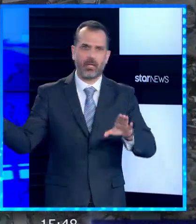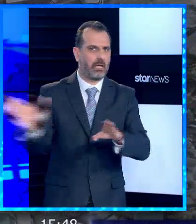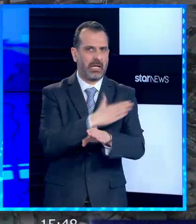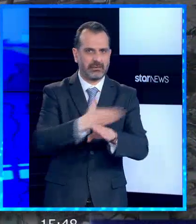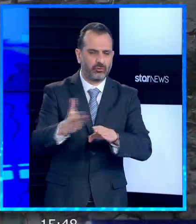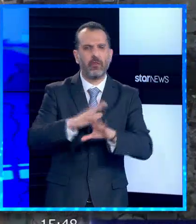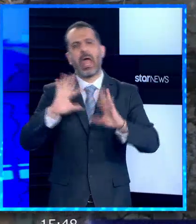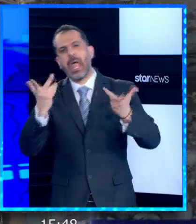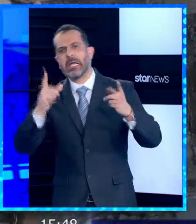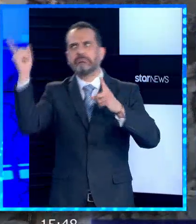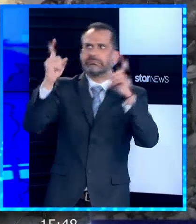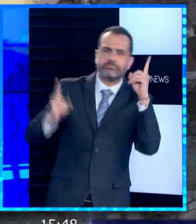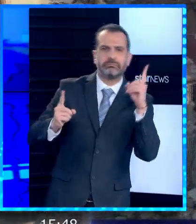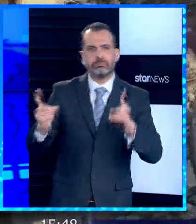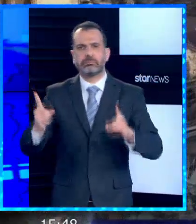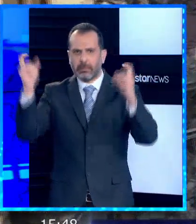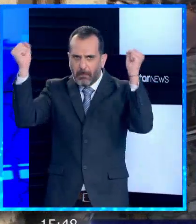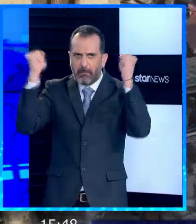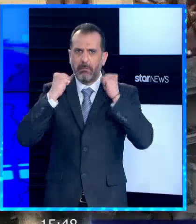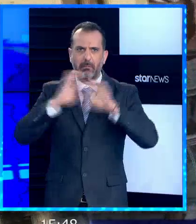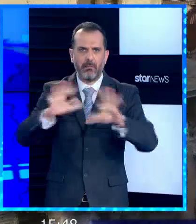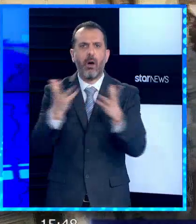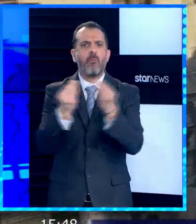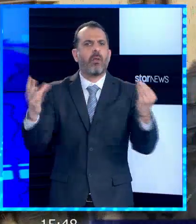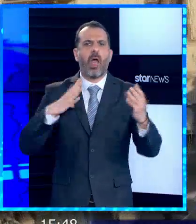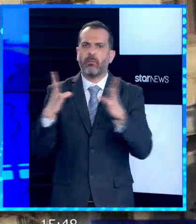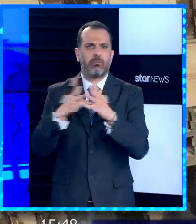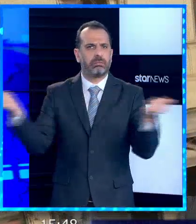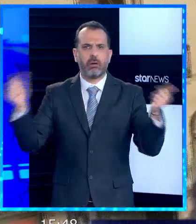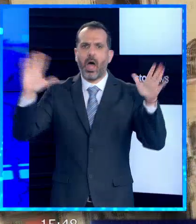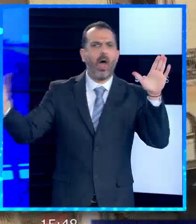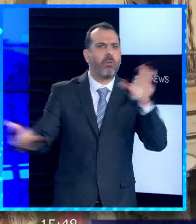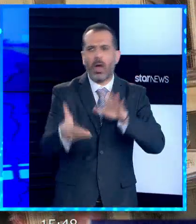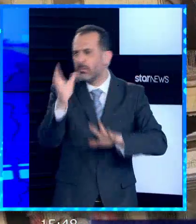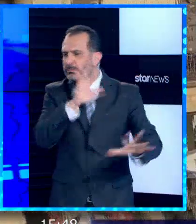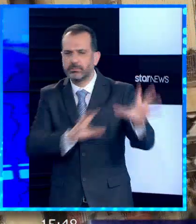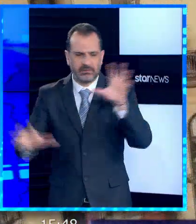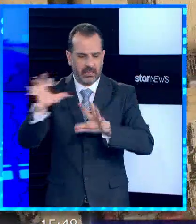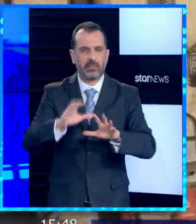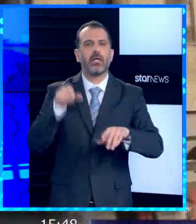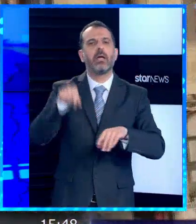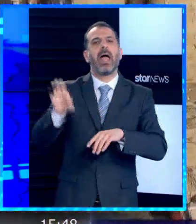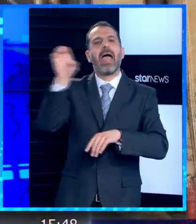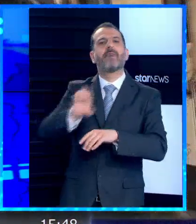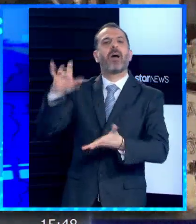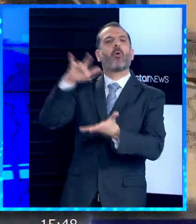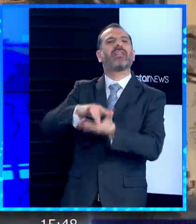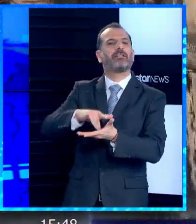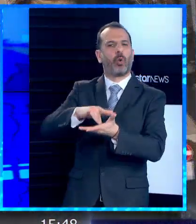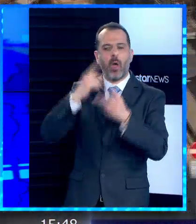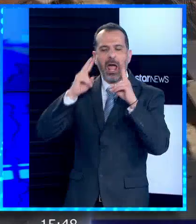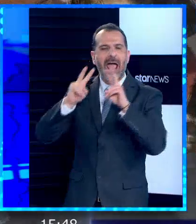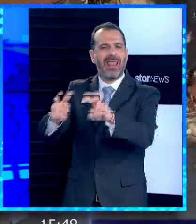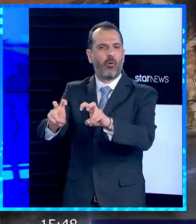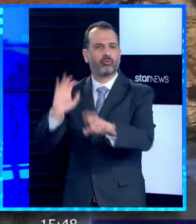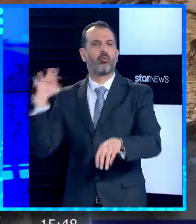έχουν υποστεί σοβαρές ζημιές και πολλοί άνθρωποι συνεχίζουν να αγνοούνται. Την ίδια ώρα τώρα το Ευρωπαϊκό Κέντρο Πρόληψης Ελέγχου